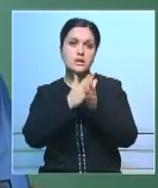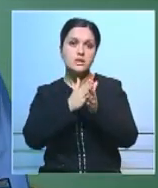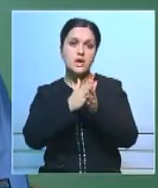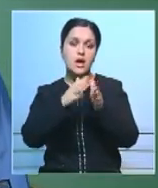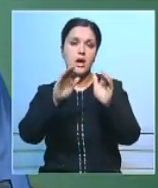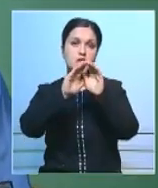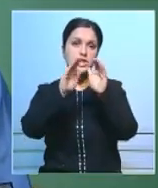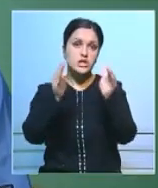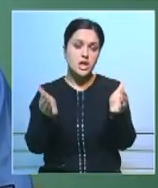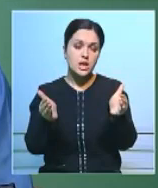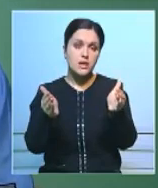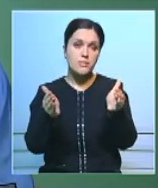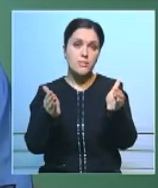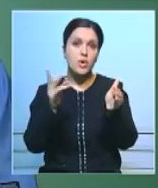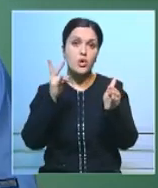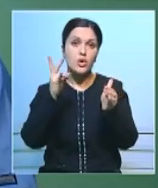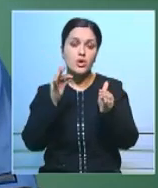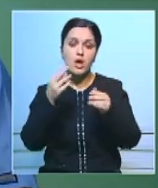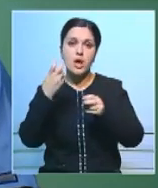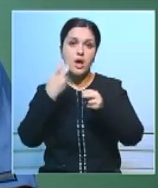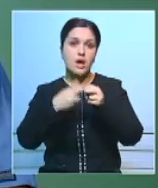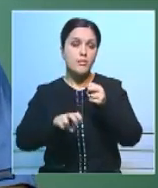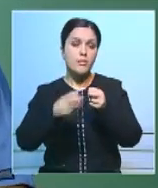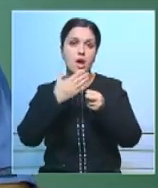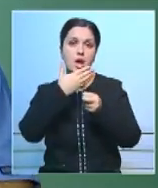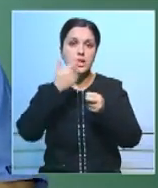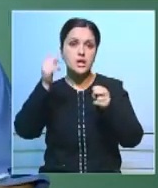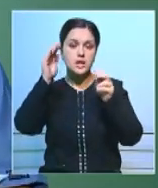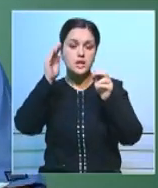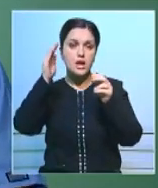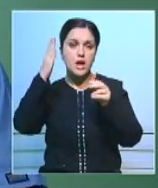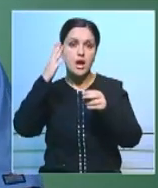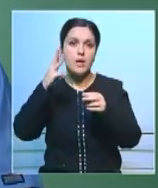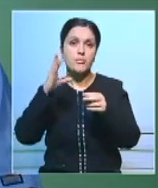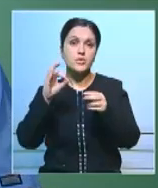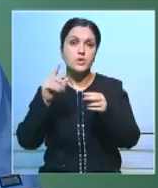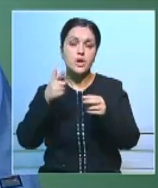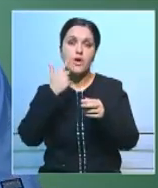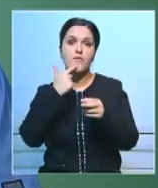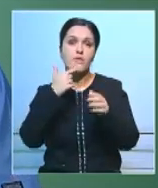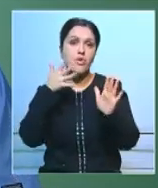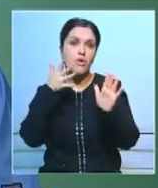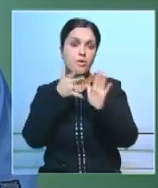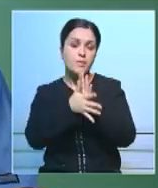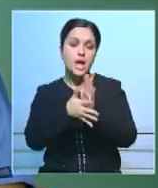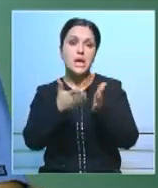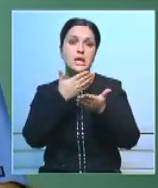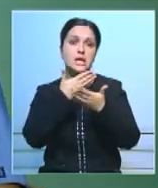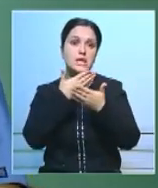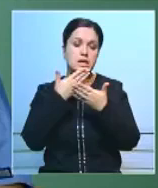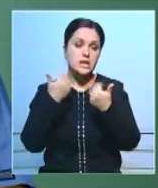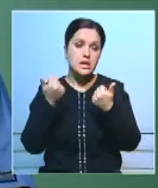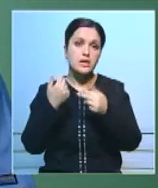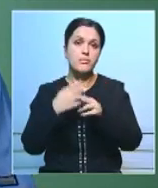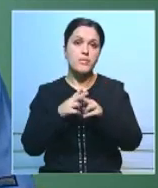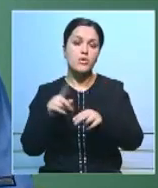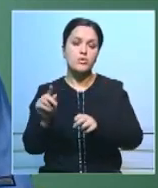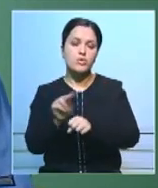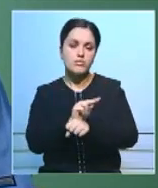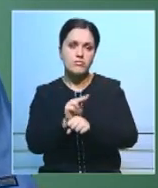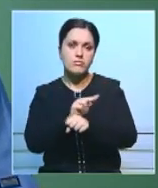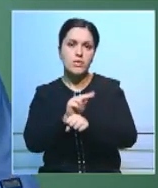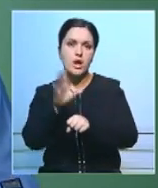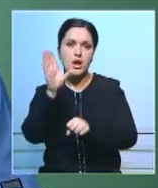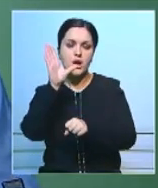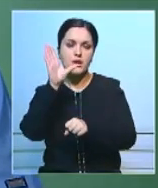черепа, но счастье, что он не повредил твердую мозговую оболочку и не вызвал обильного кровотечения в полость черепа. Поэтому ситуация